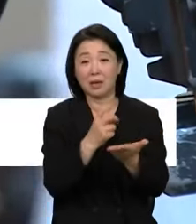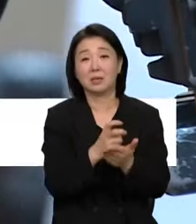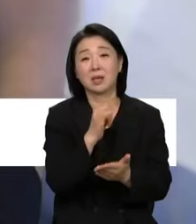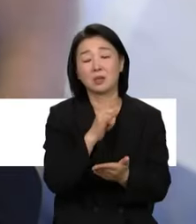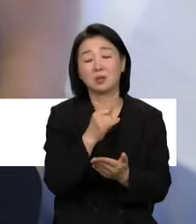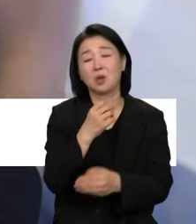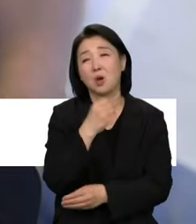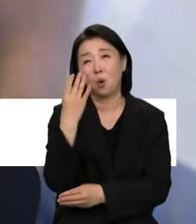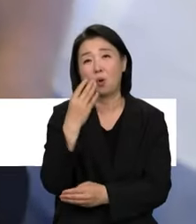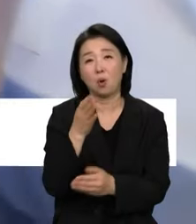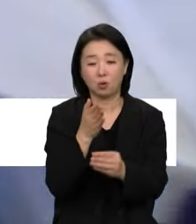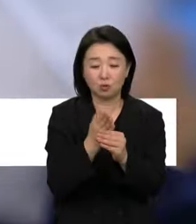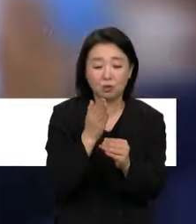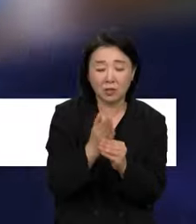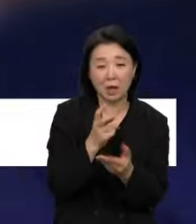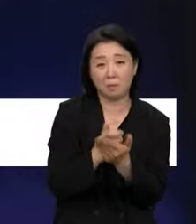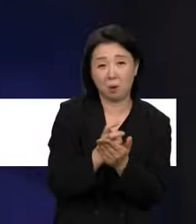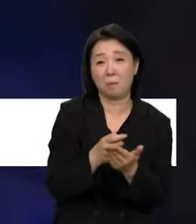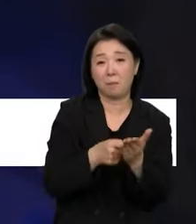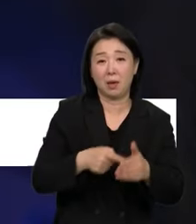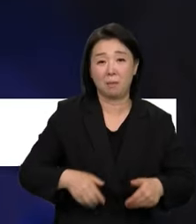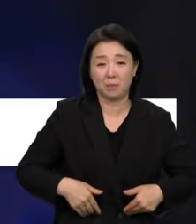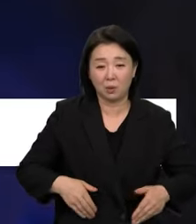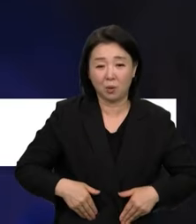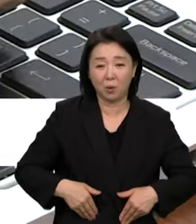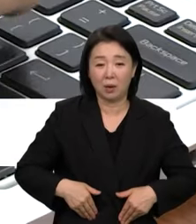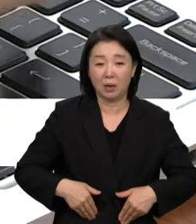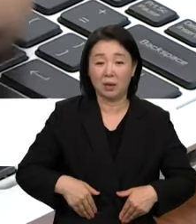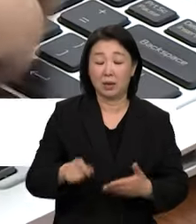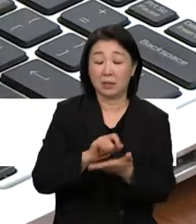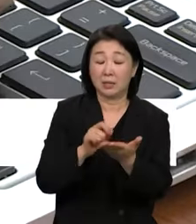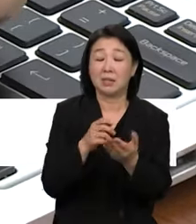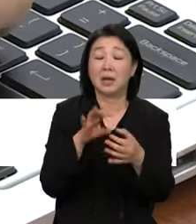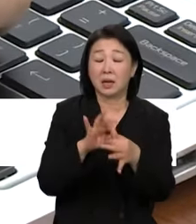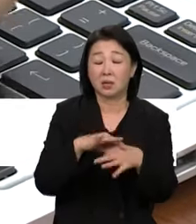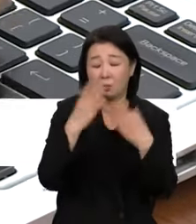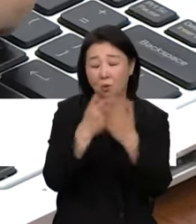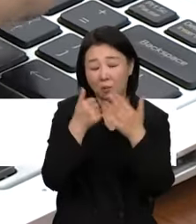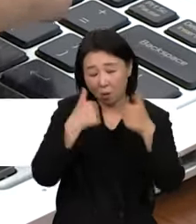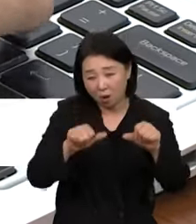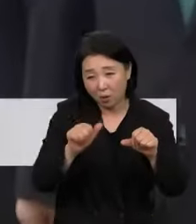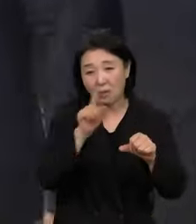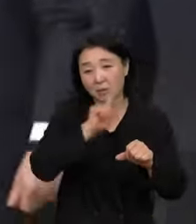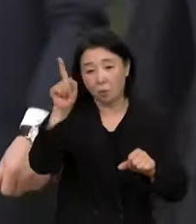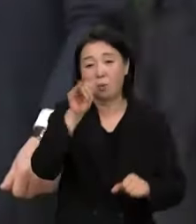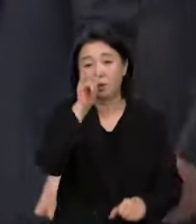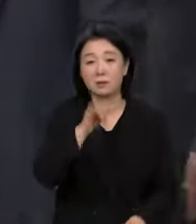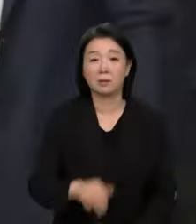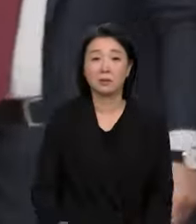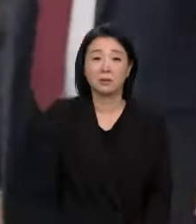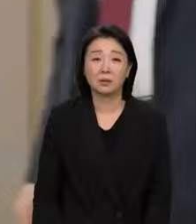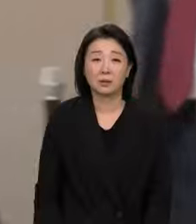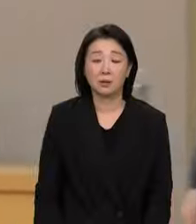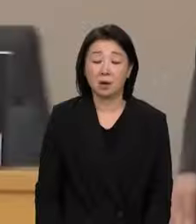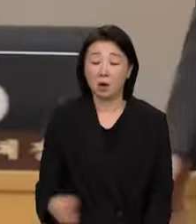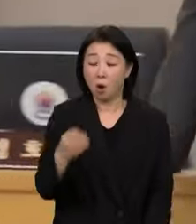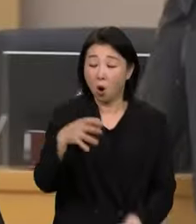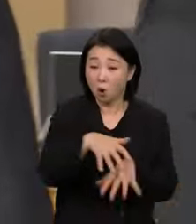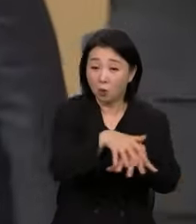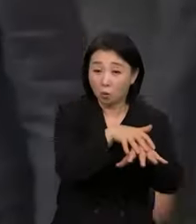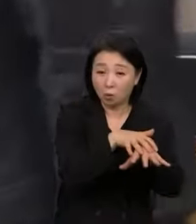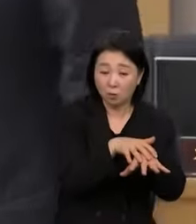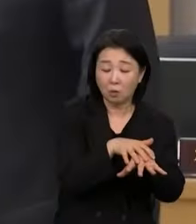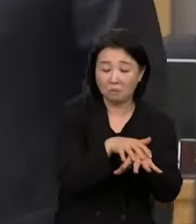언론중재법 추진 기자대상 명예훼 고발을 예로 들기도 했습니다 을